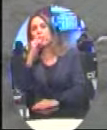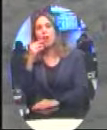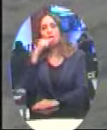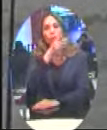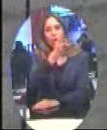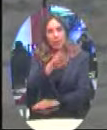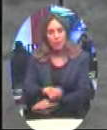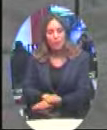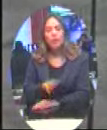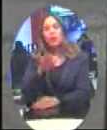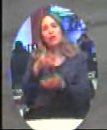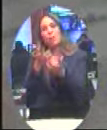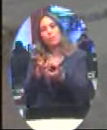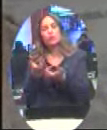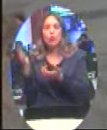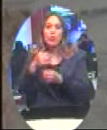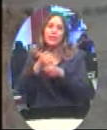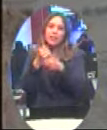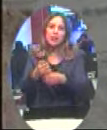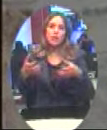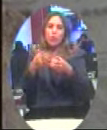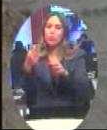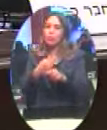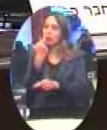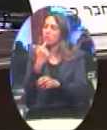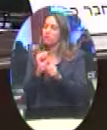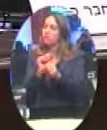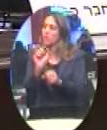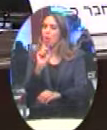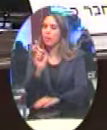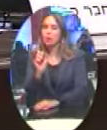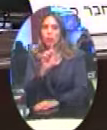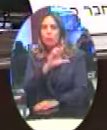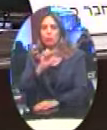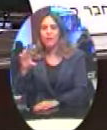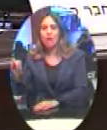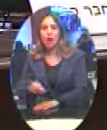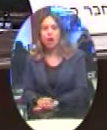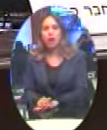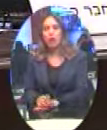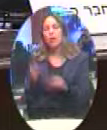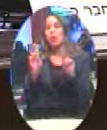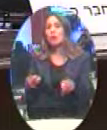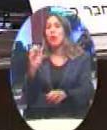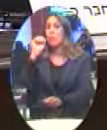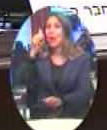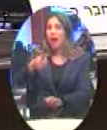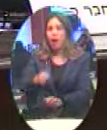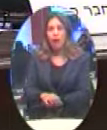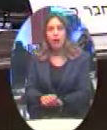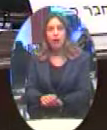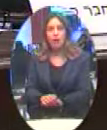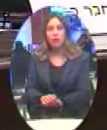גם נציגים ממפלגות שבדרך כלל לא מזוהות עם השדולה. אפשר היה מחר ללכת